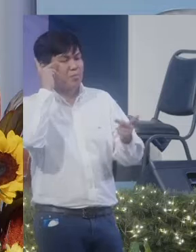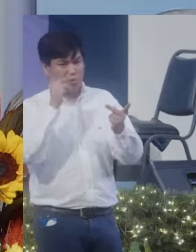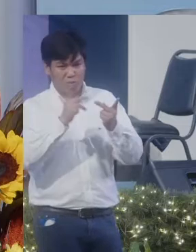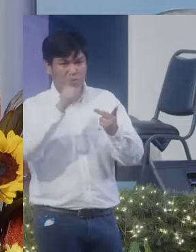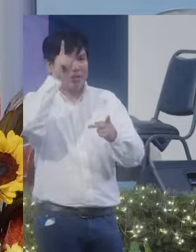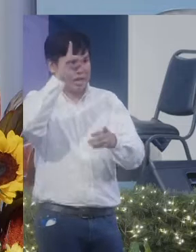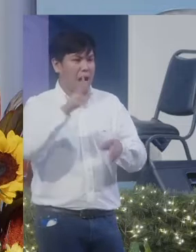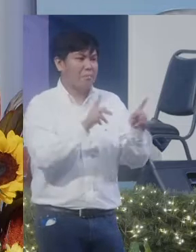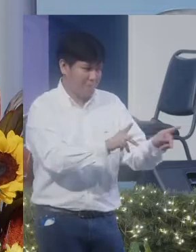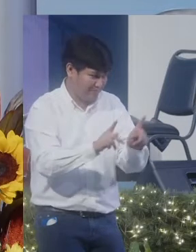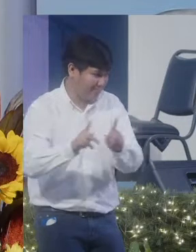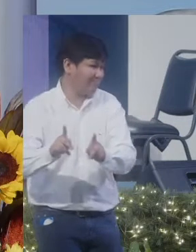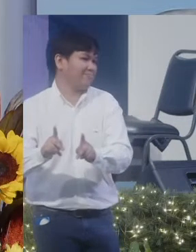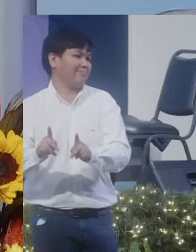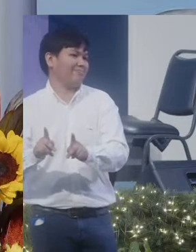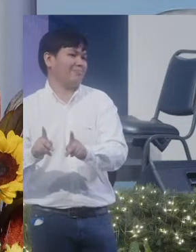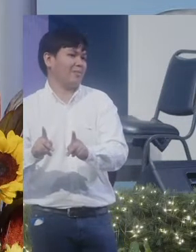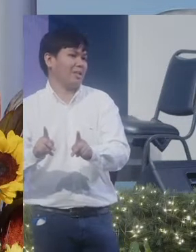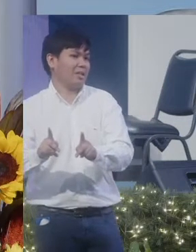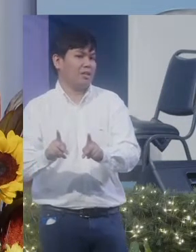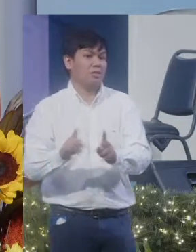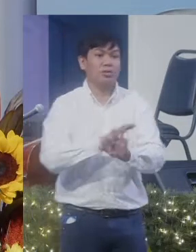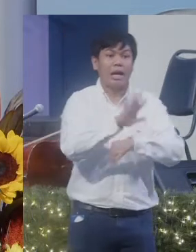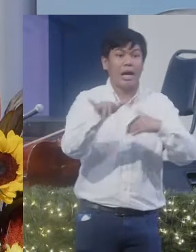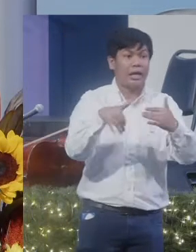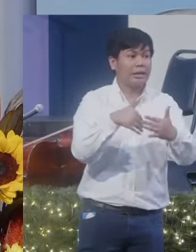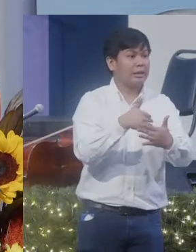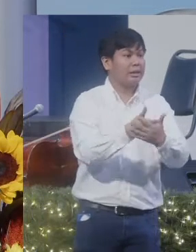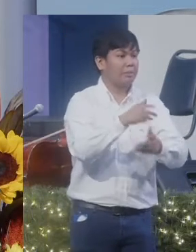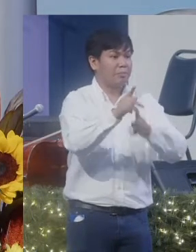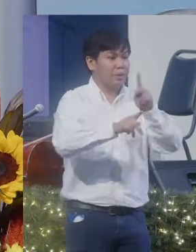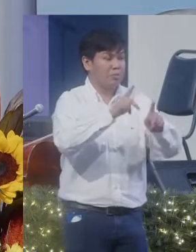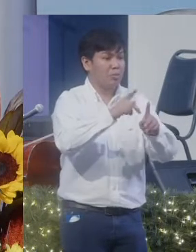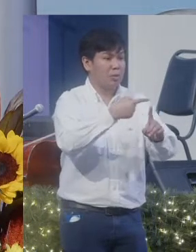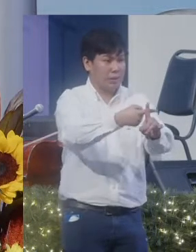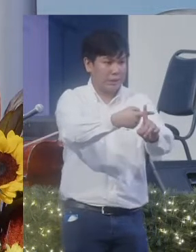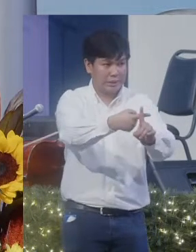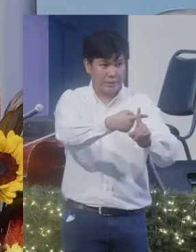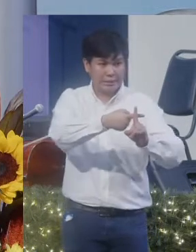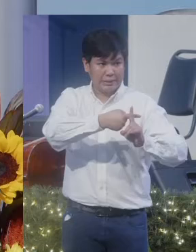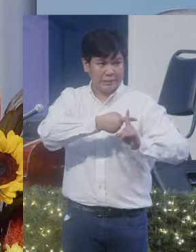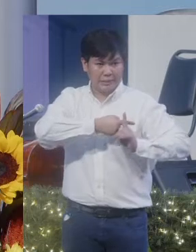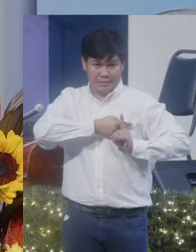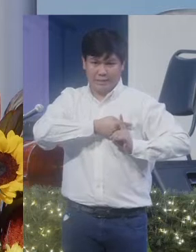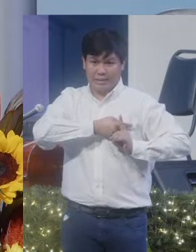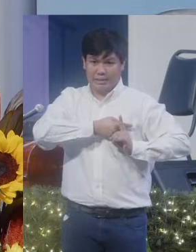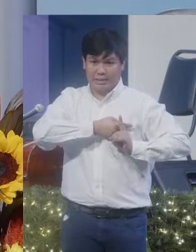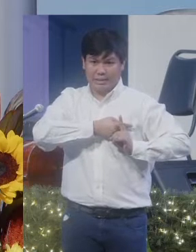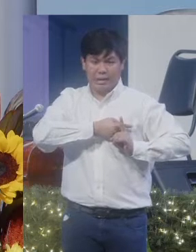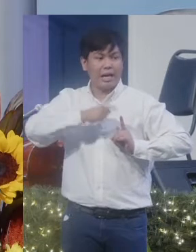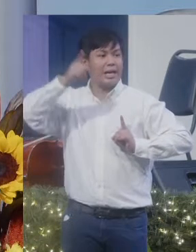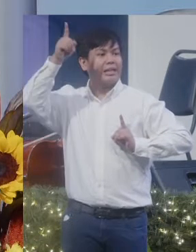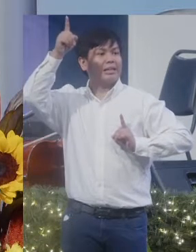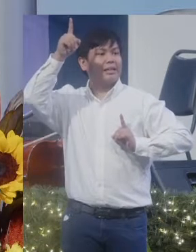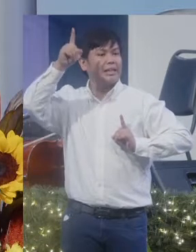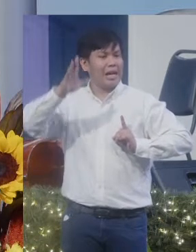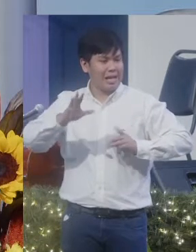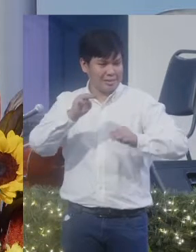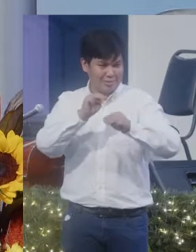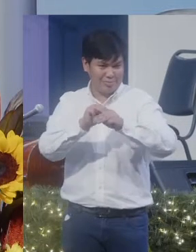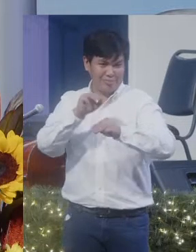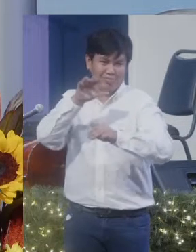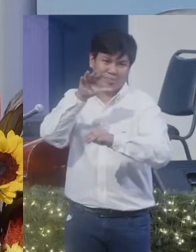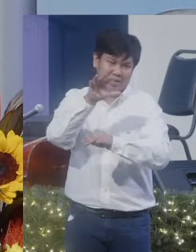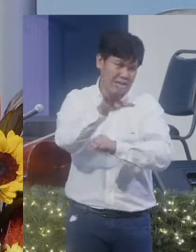lahat ay miraculous ang catch. Nakuha niyo yun? So,